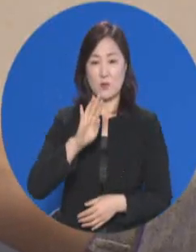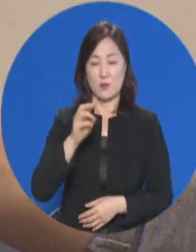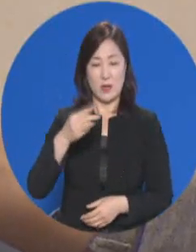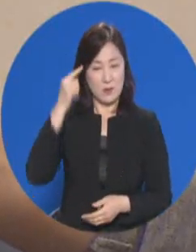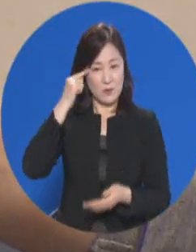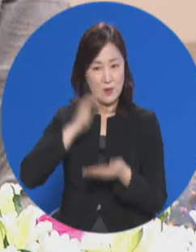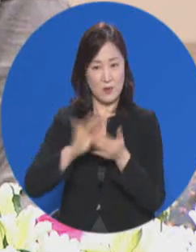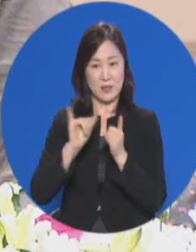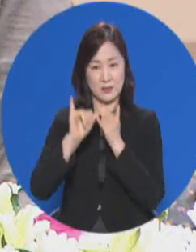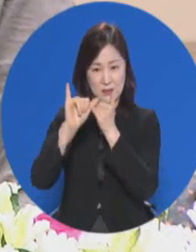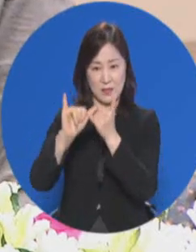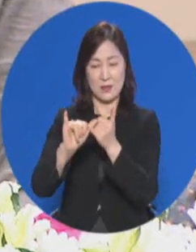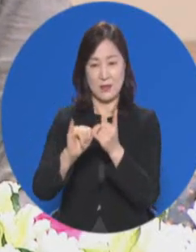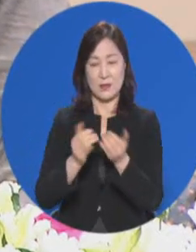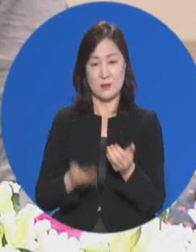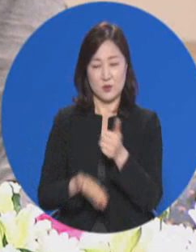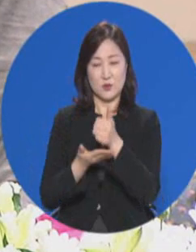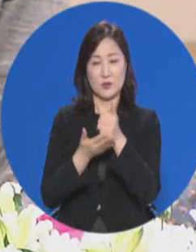아쉽게 불발됐습니다.